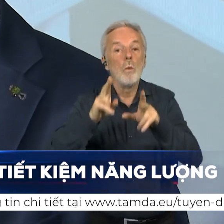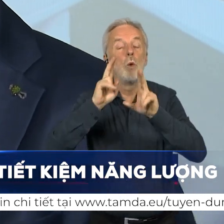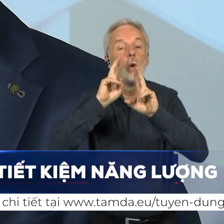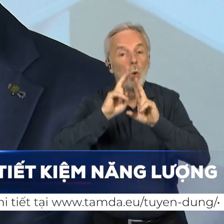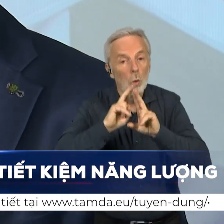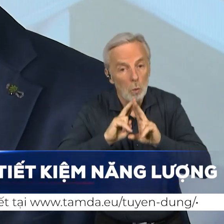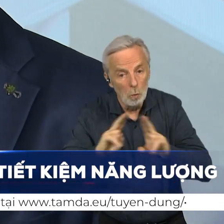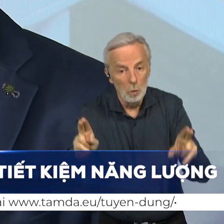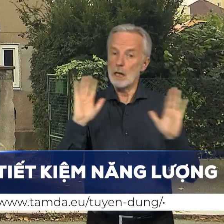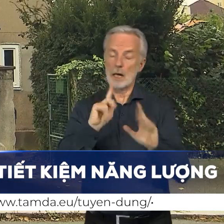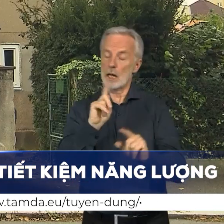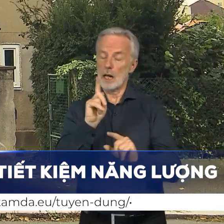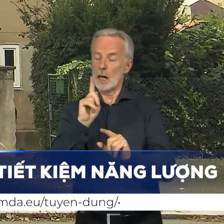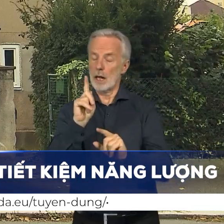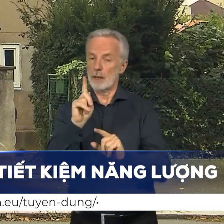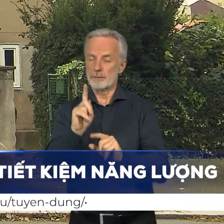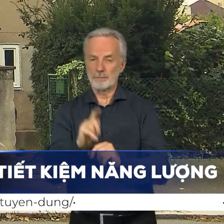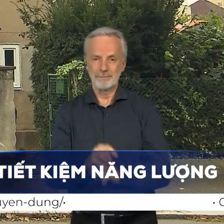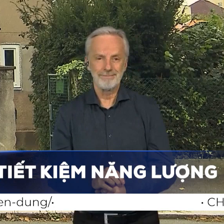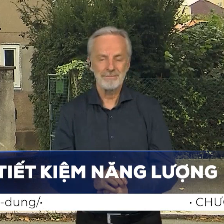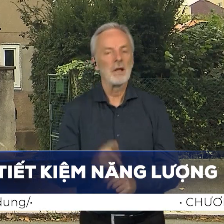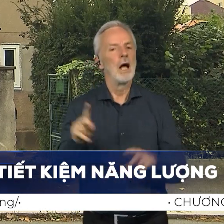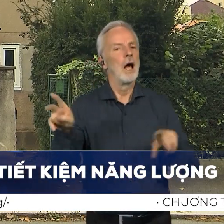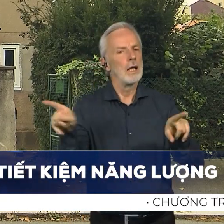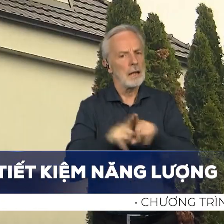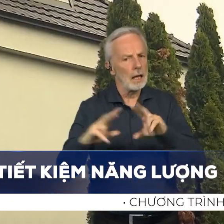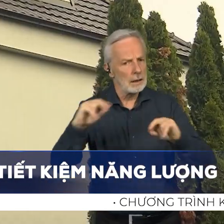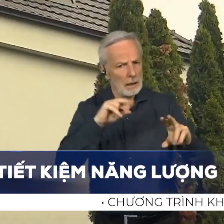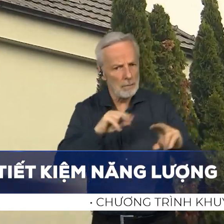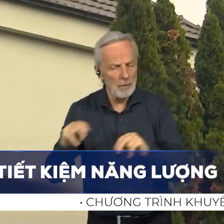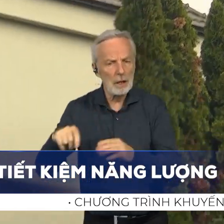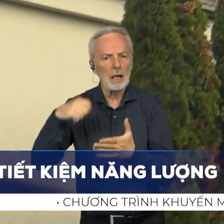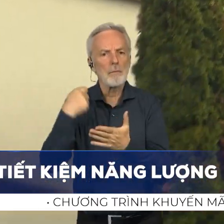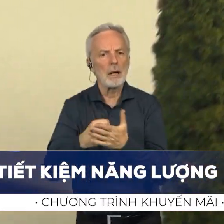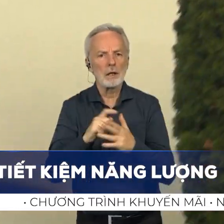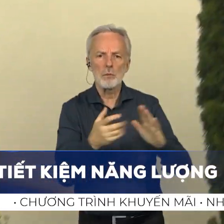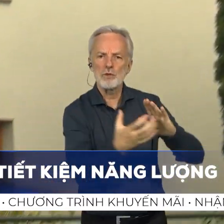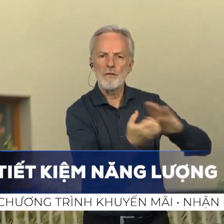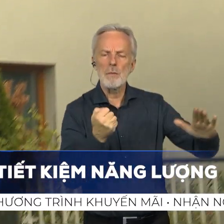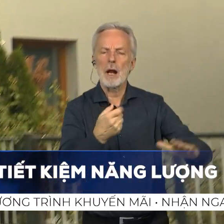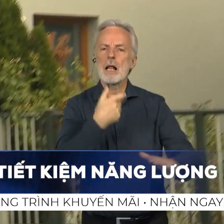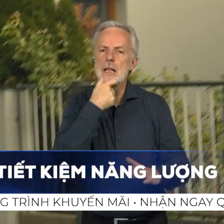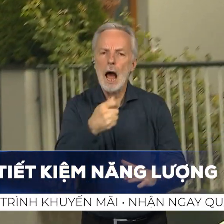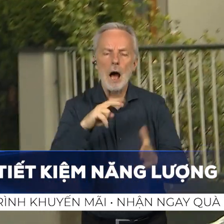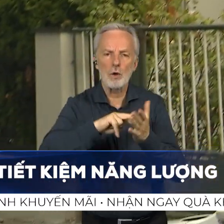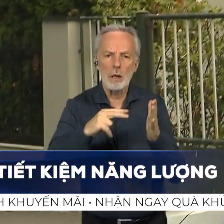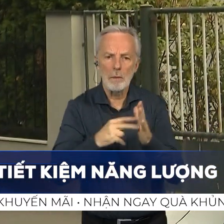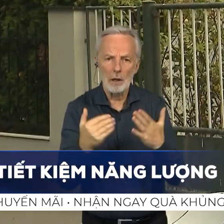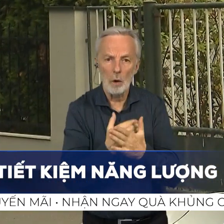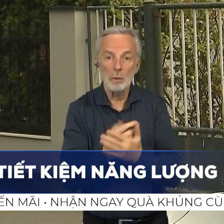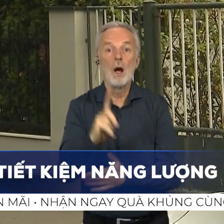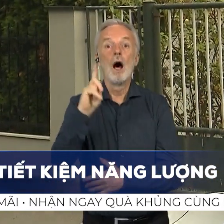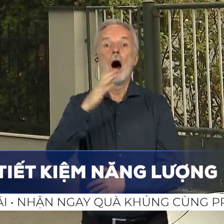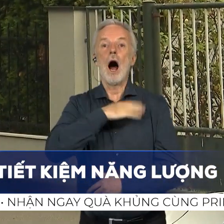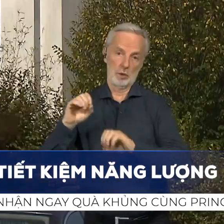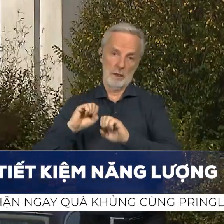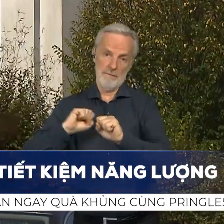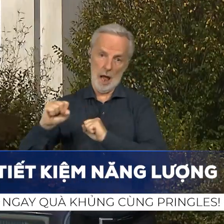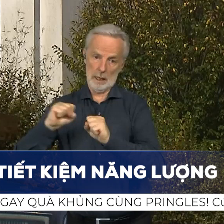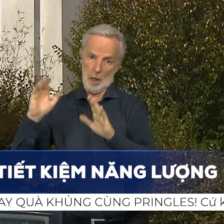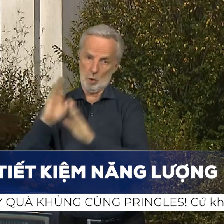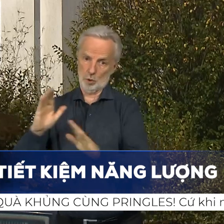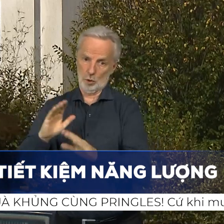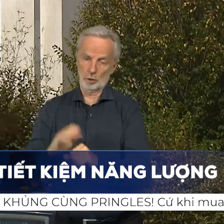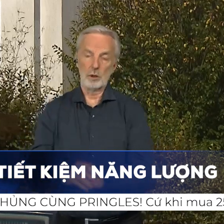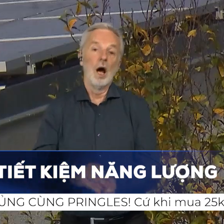ngân hàng xây dựng. Có người cho rằng số tiền này sẽ đến từ kế hoạch phục hồi quốc gia, nhưng Bộ Tài chính bác bỏ thông tin này. Hiện đang có những cuộc